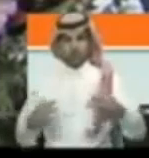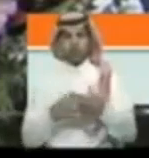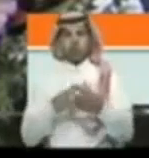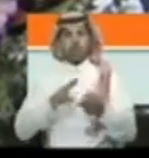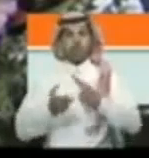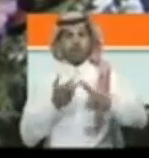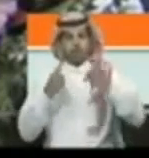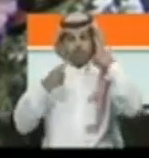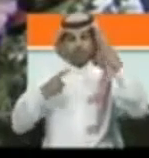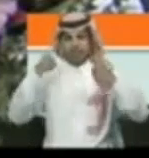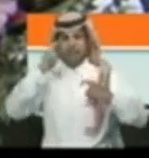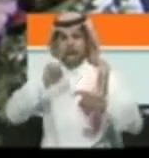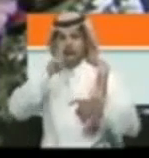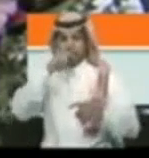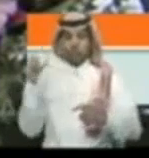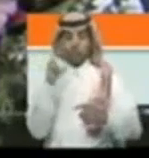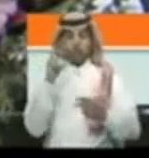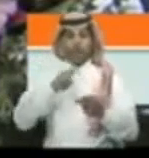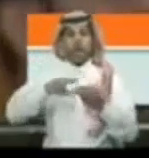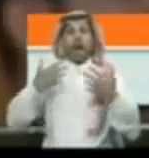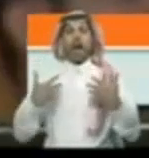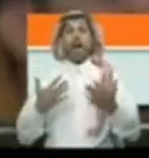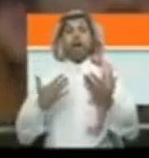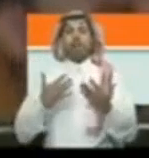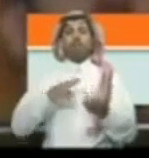والتشدد المتعارض مع سماحة الإسلام.